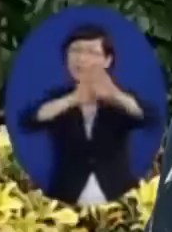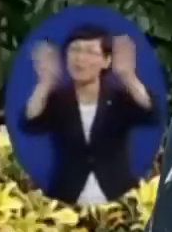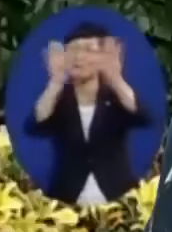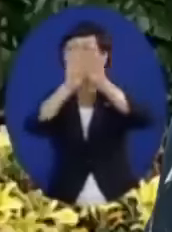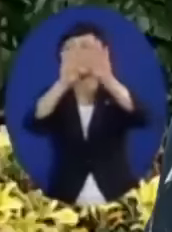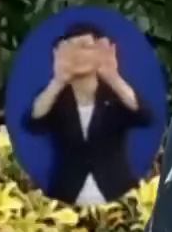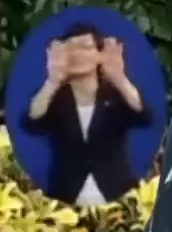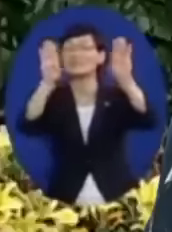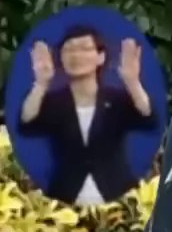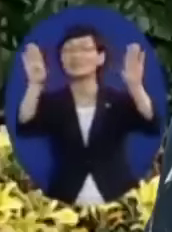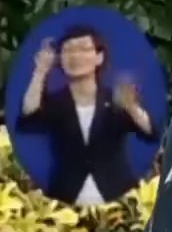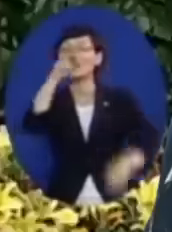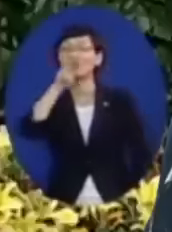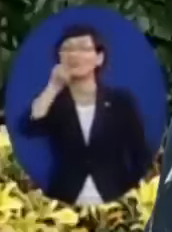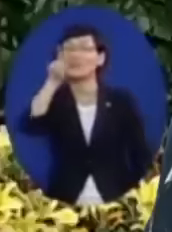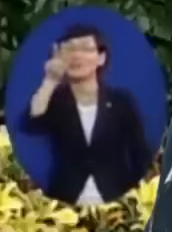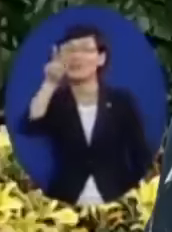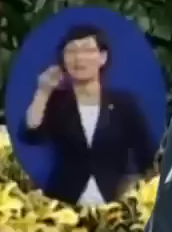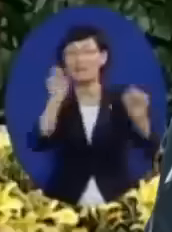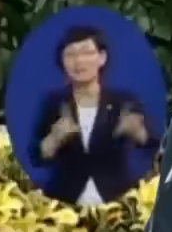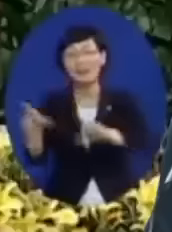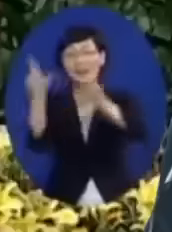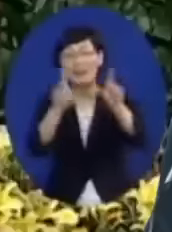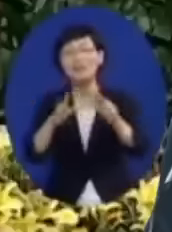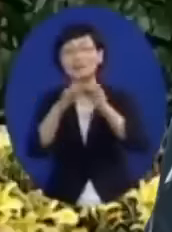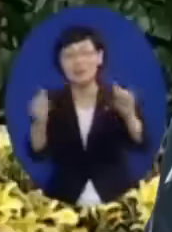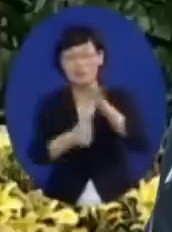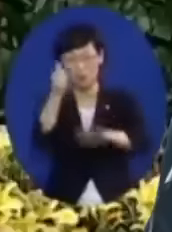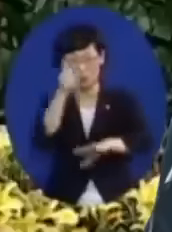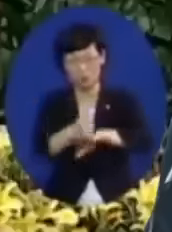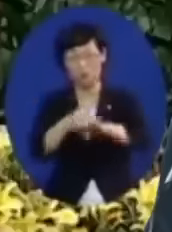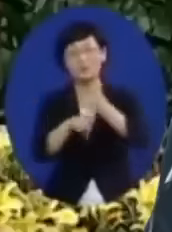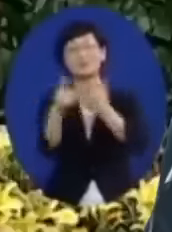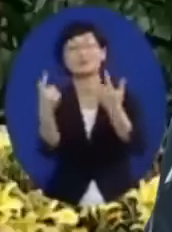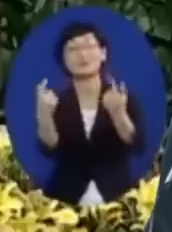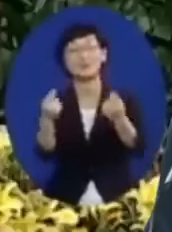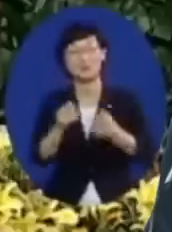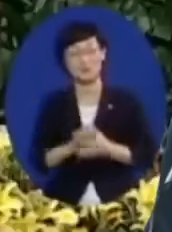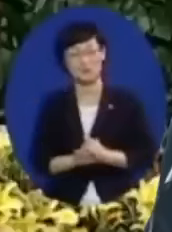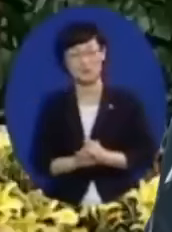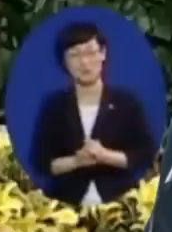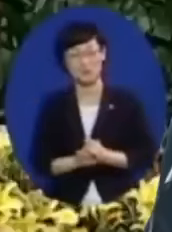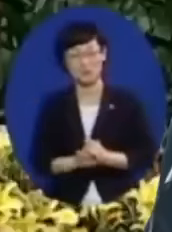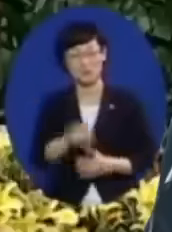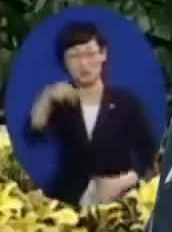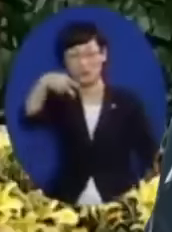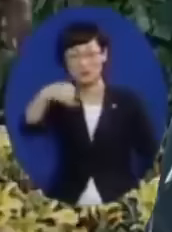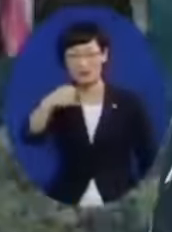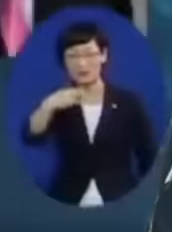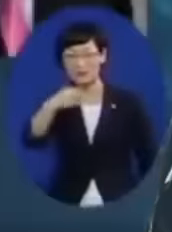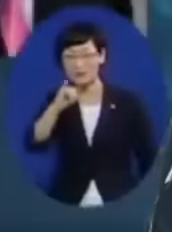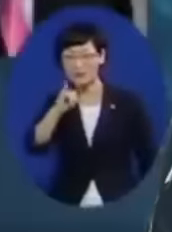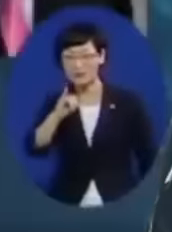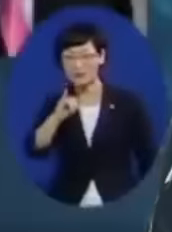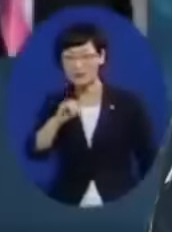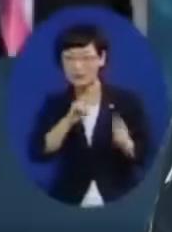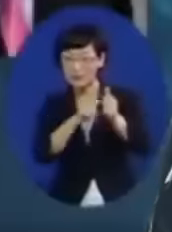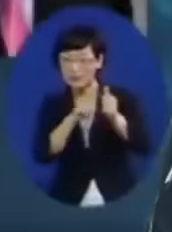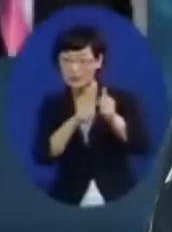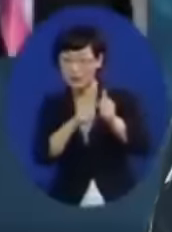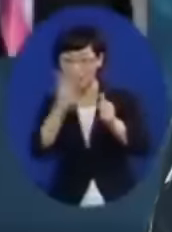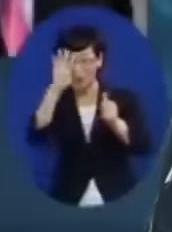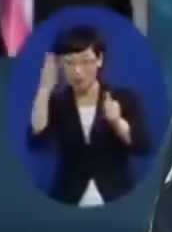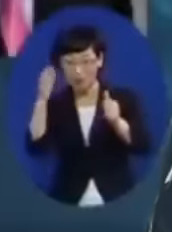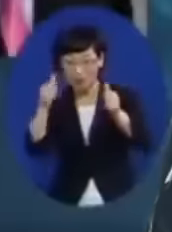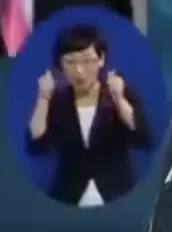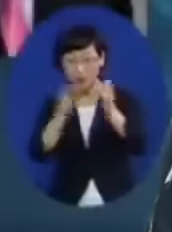문을 바라보고 산 사람들이 성공했다는 것입니다. 스티븐 스캇은 대학을 졸업하고 6년